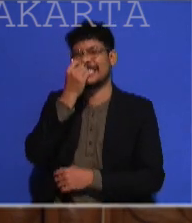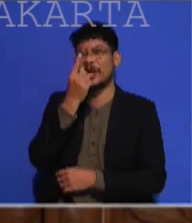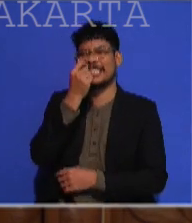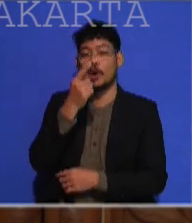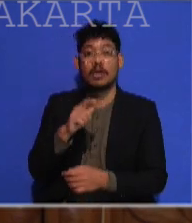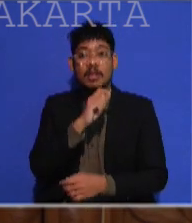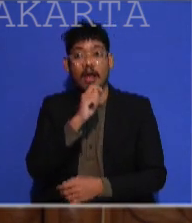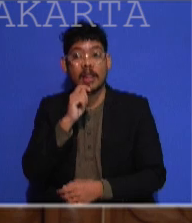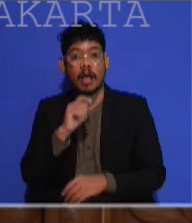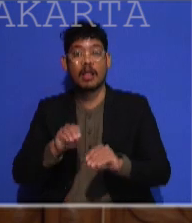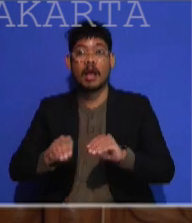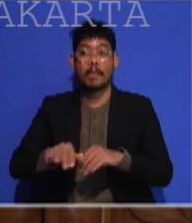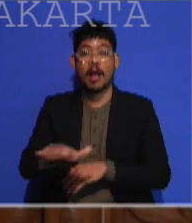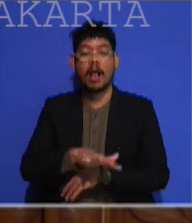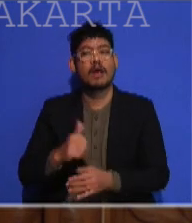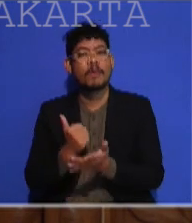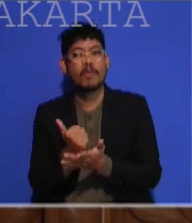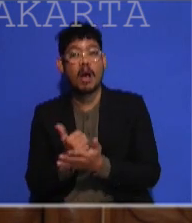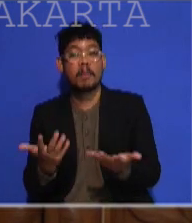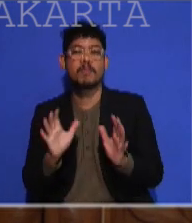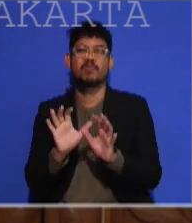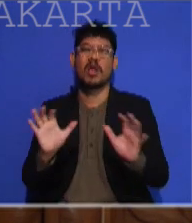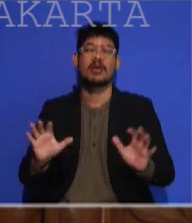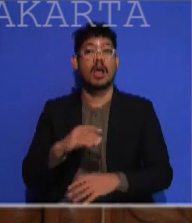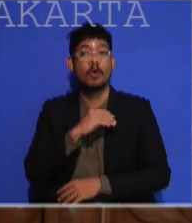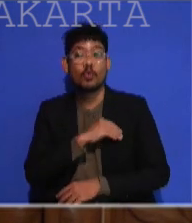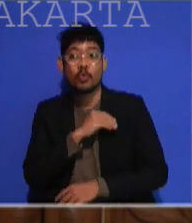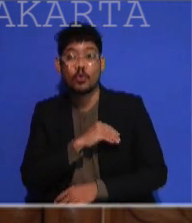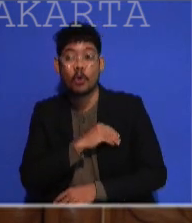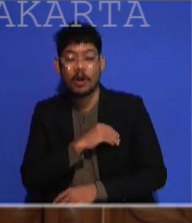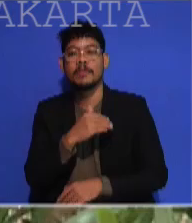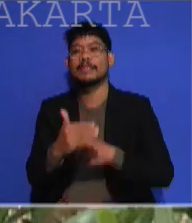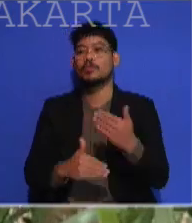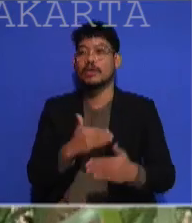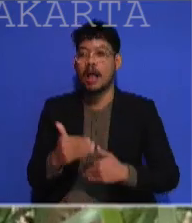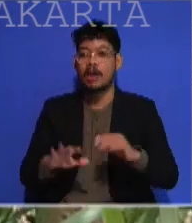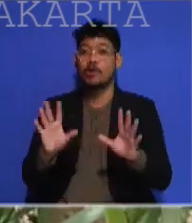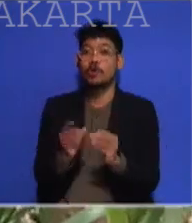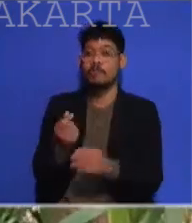saestunipun tanaman menika ugi kebak mupangat minangka tanaman industri lan tanaman herbal.